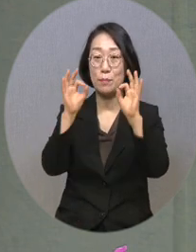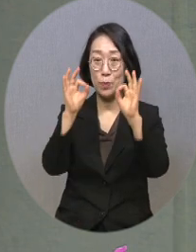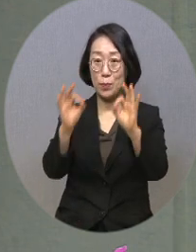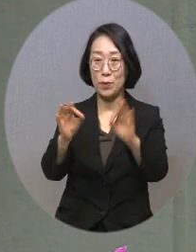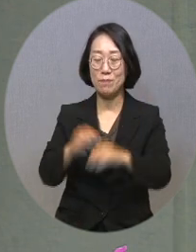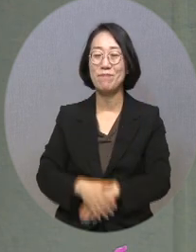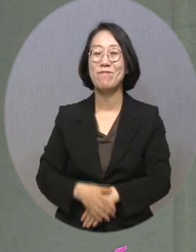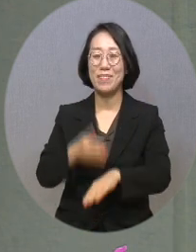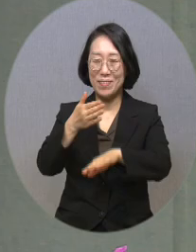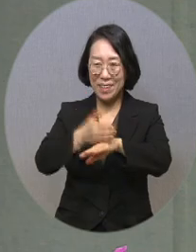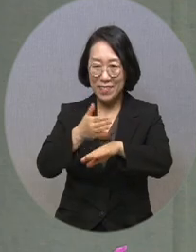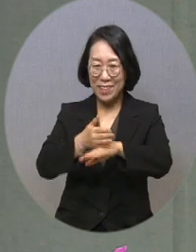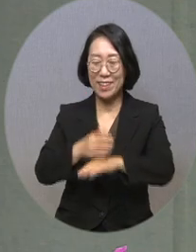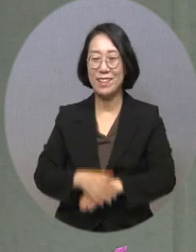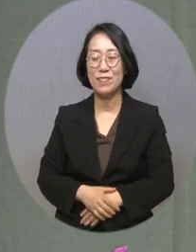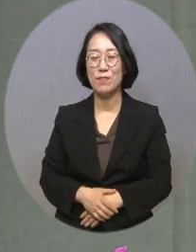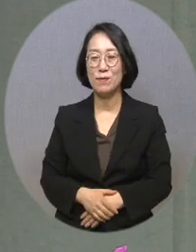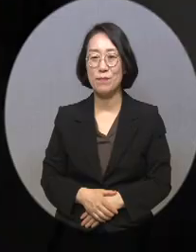하겠습니다. 감사합니다. 네.